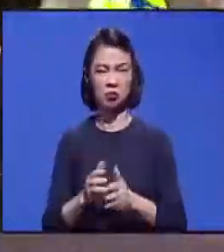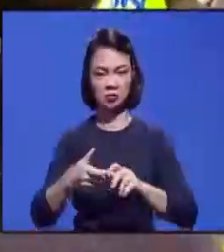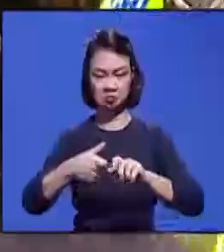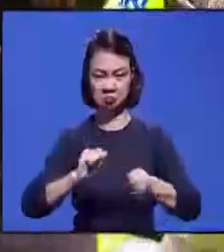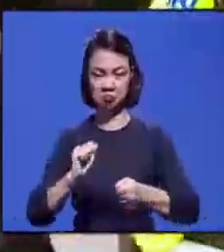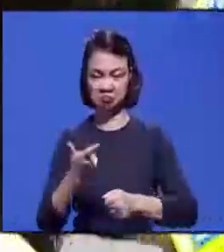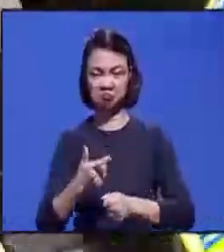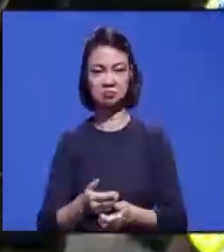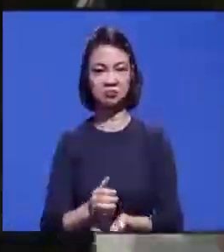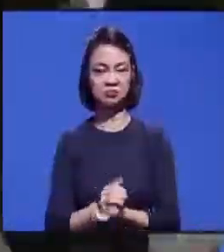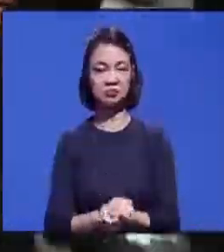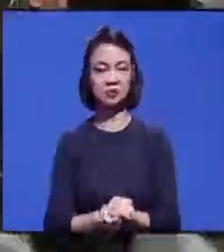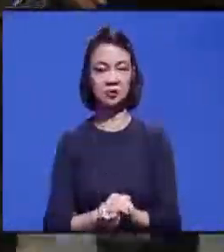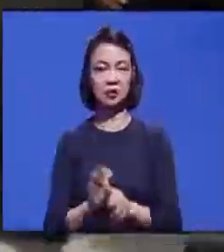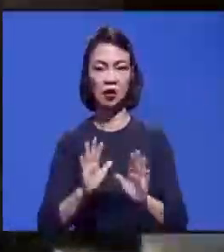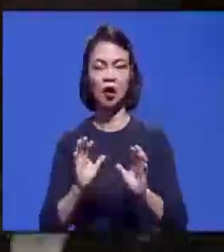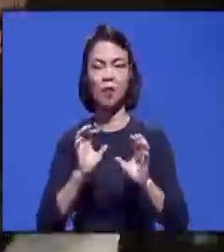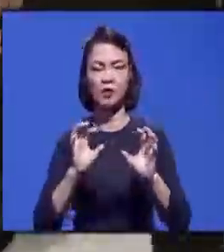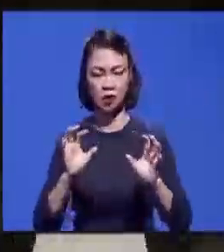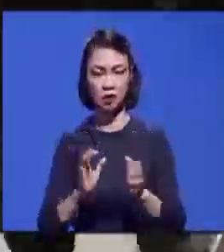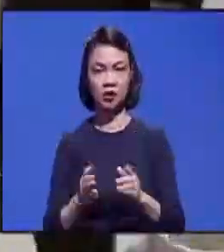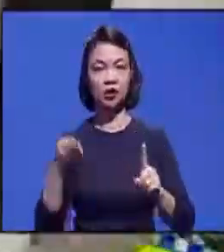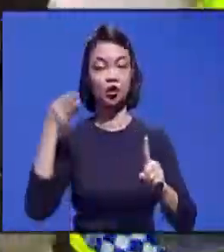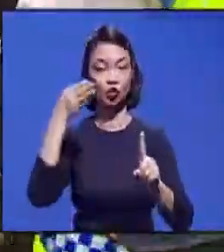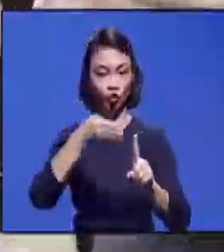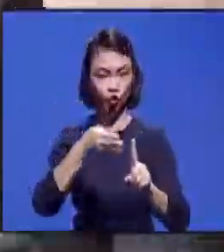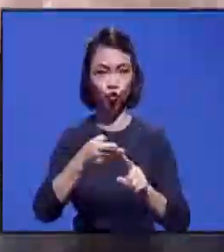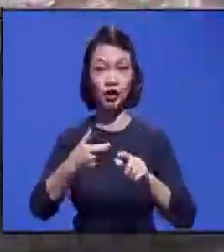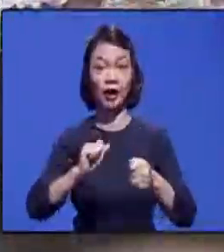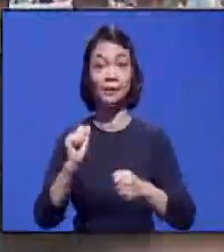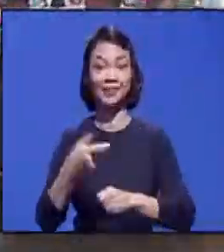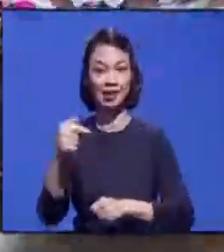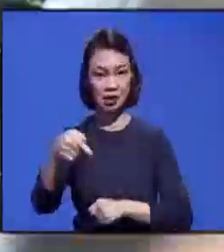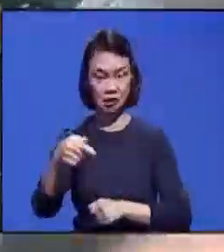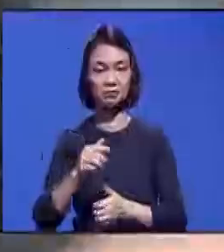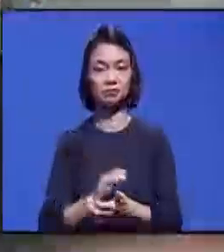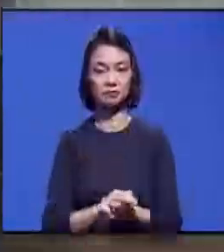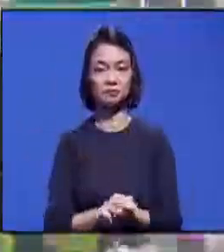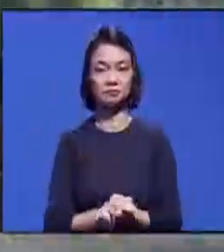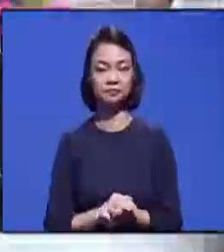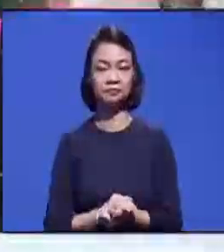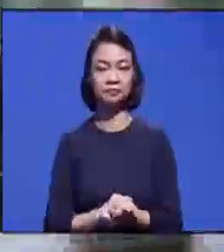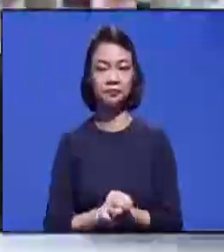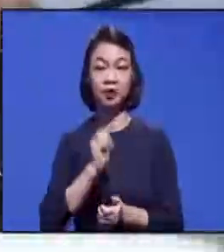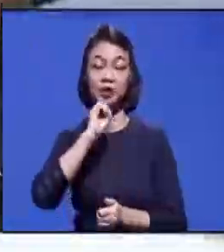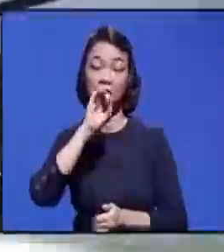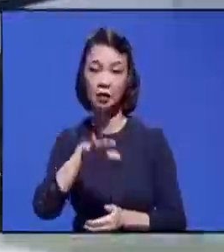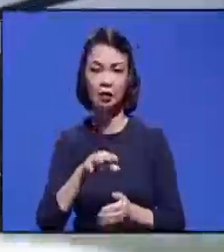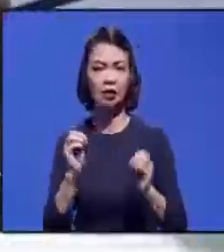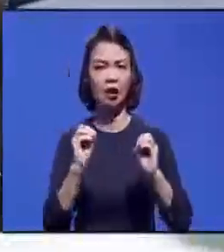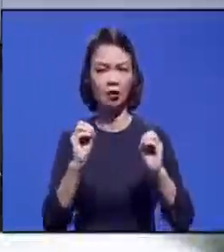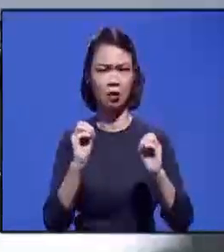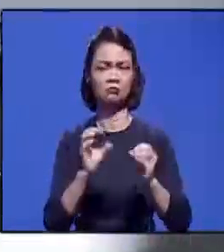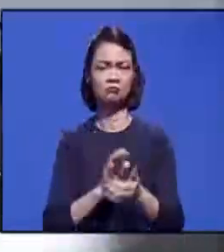memang tidak terlalu banyak para peserta aksi yang mengikuti rapid test yang ada. Dan hal ini juga diklaim bahwa memang tidak